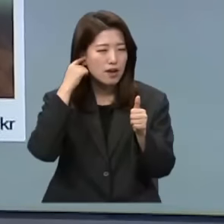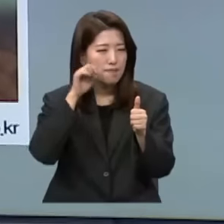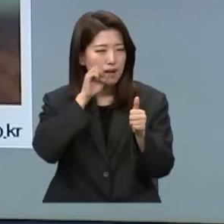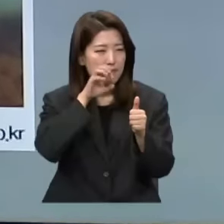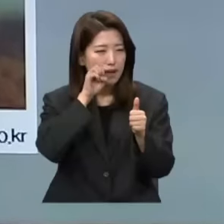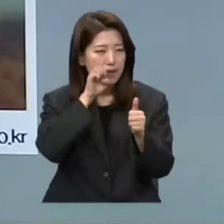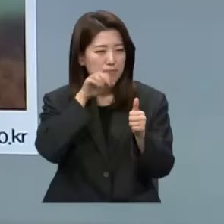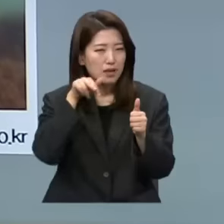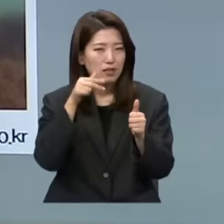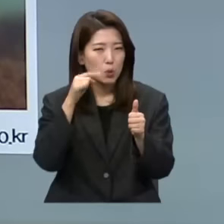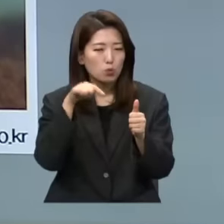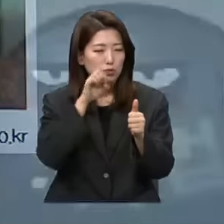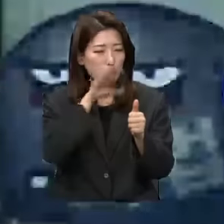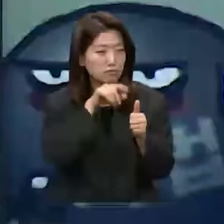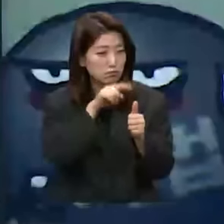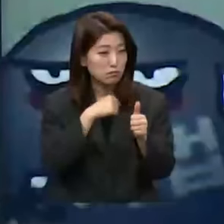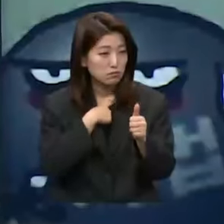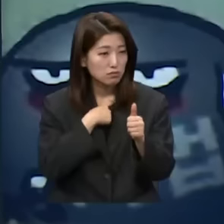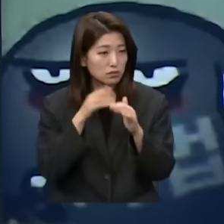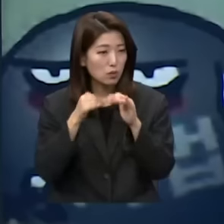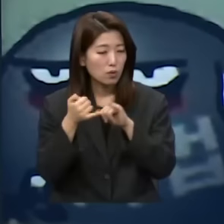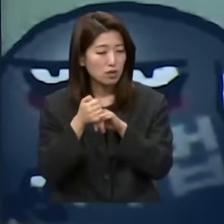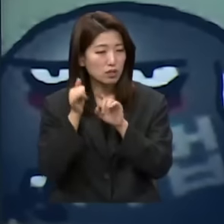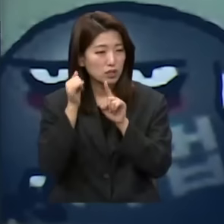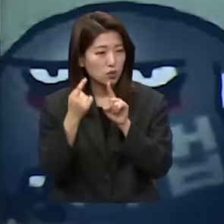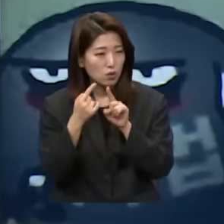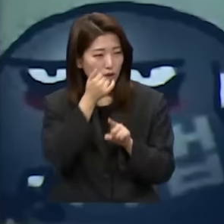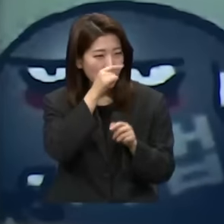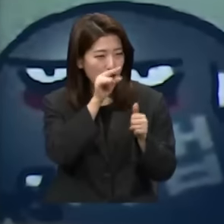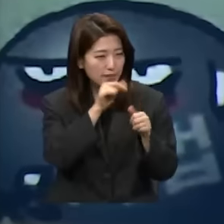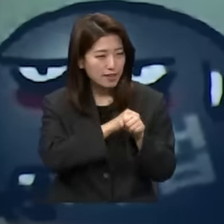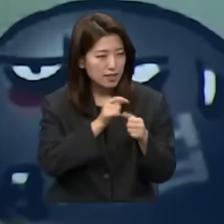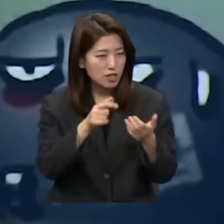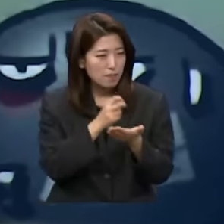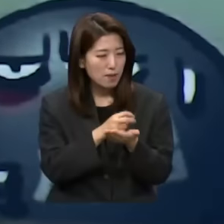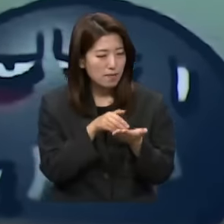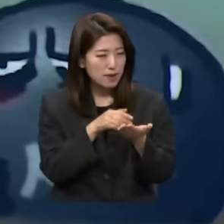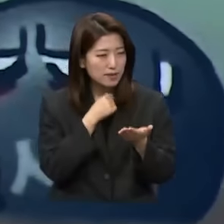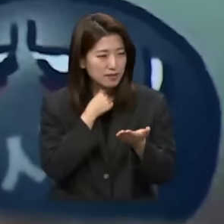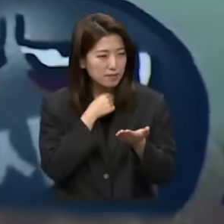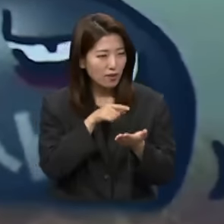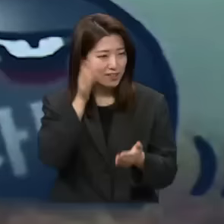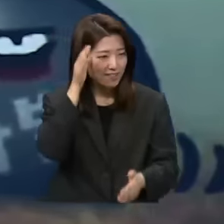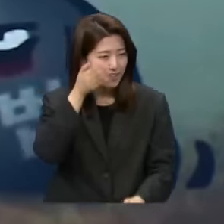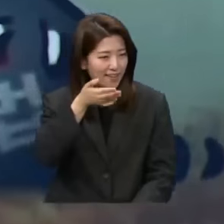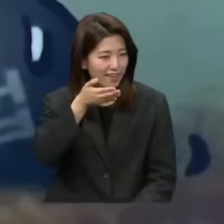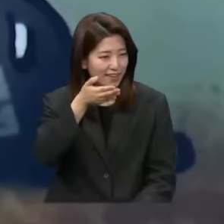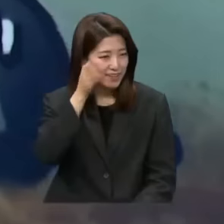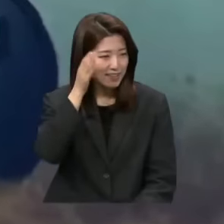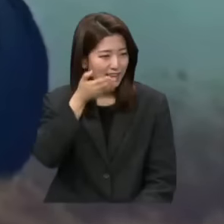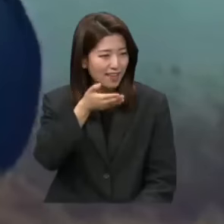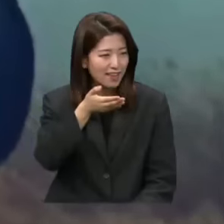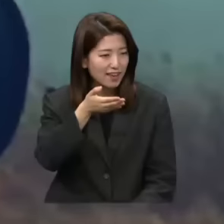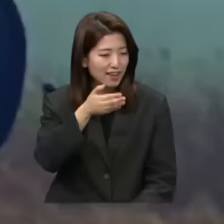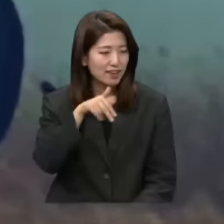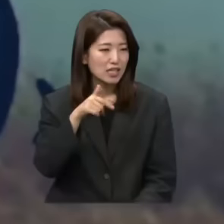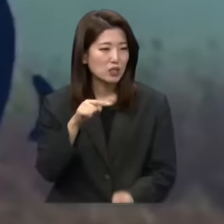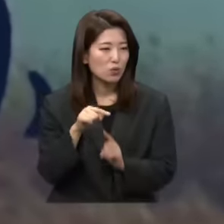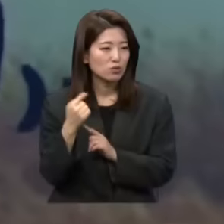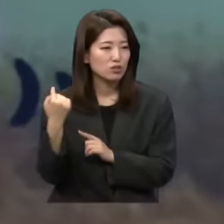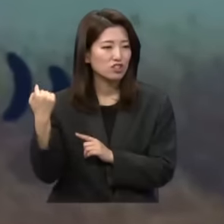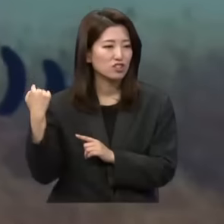대표가 공약이 한동원 특검 발이네 기대되지라고 지금 얘기를 하고 있습니다 한켠에 일단 사법 뭐 사법 리스크가